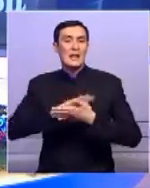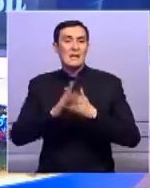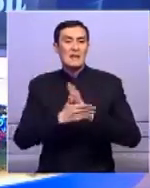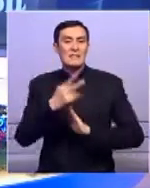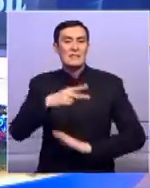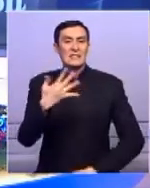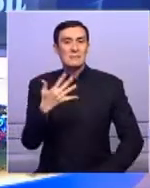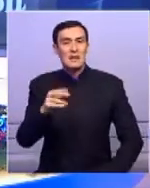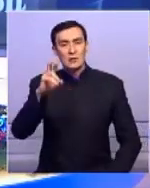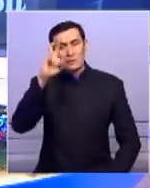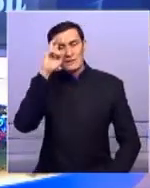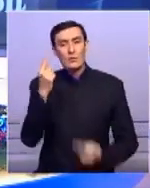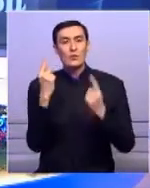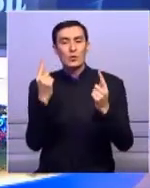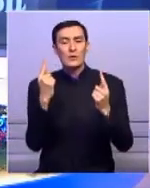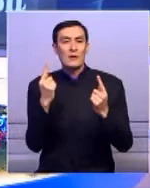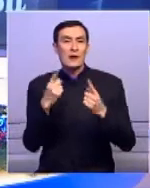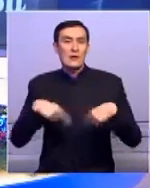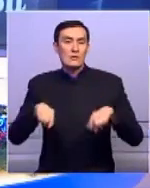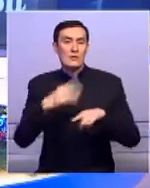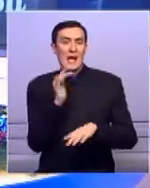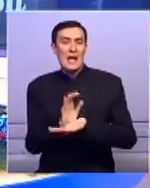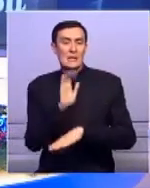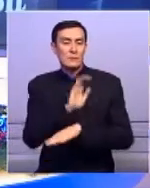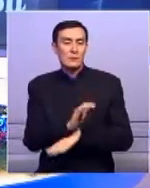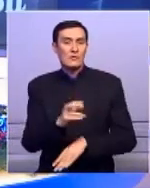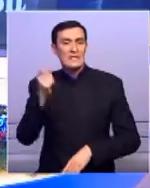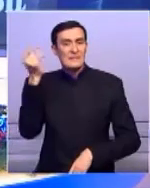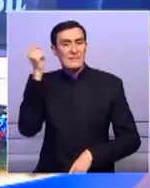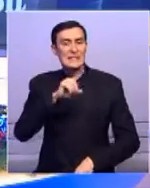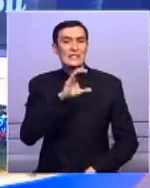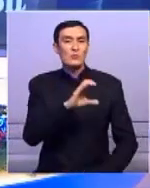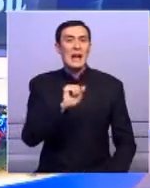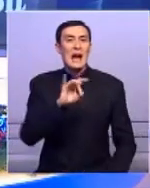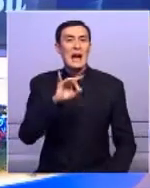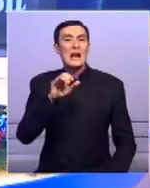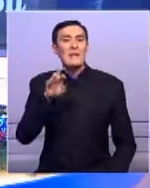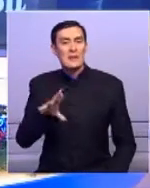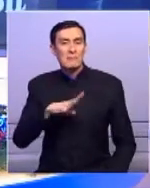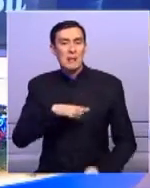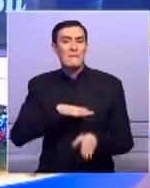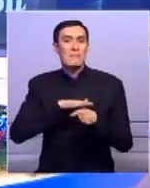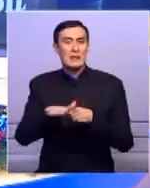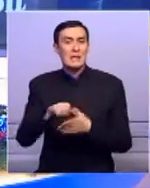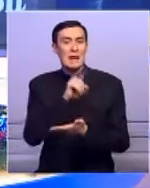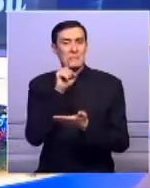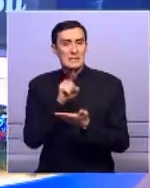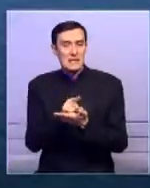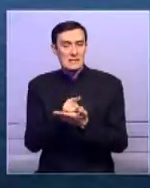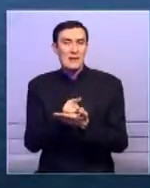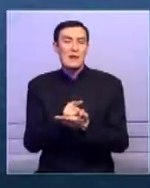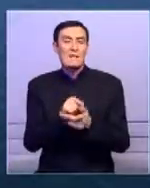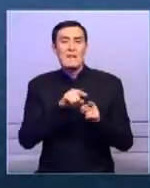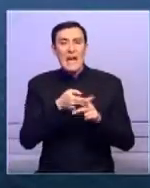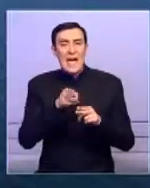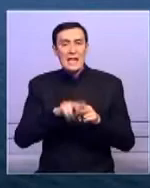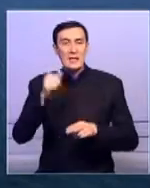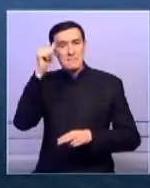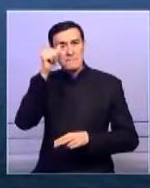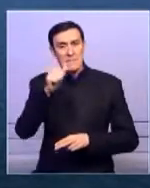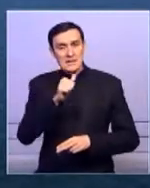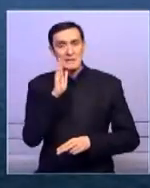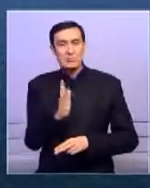договорились 25 стран крупных экспортеров. Сегодня стало известно, что Саудовская Аравия выполняет свои обязательства и уже в этом